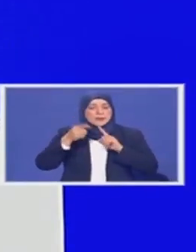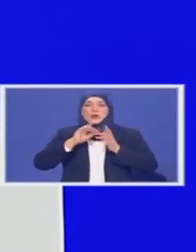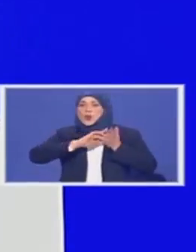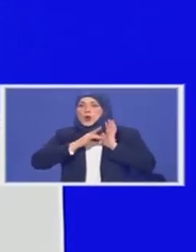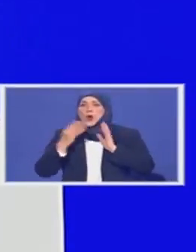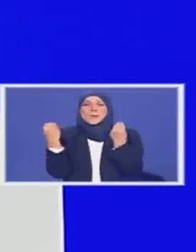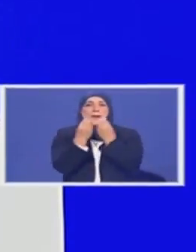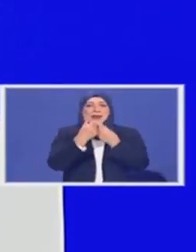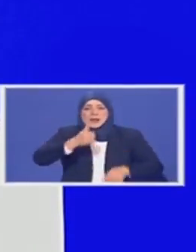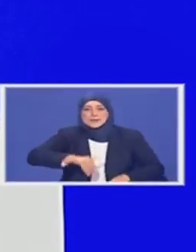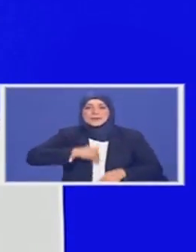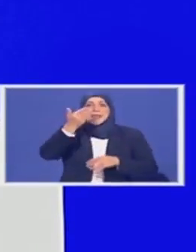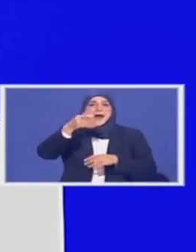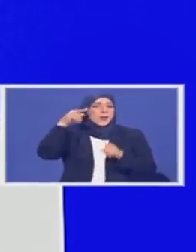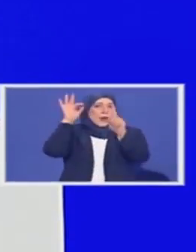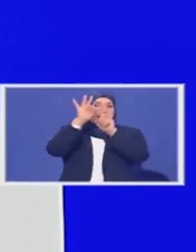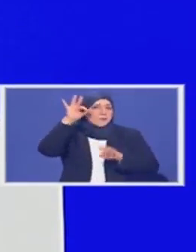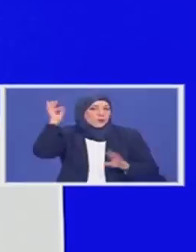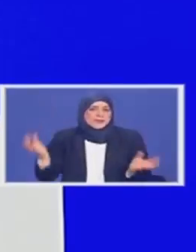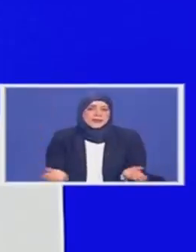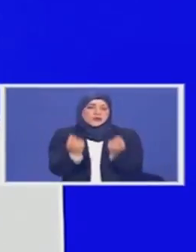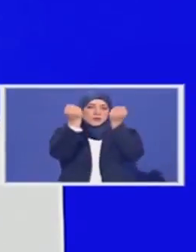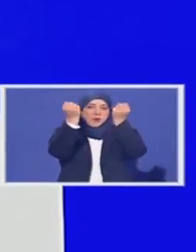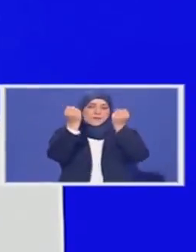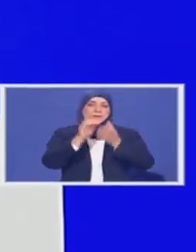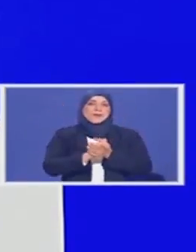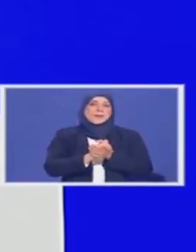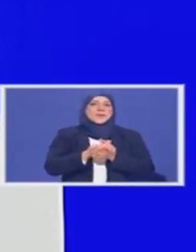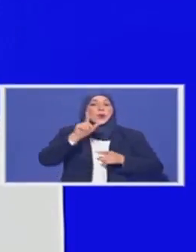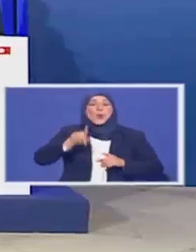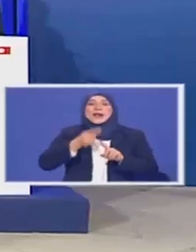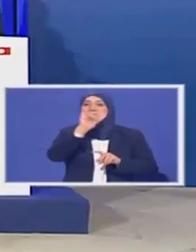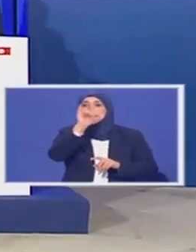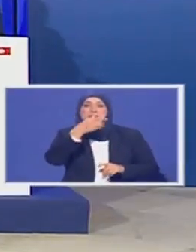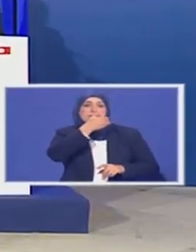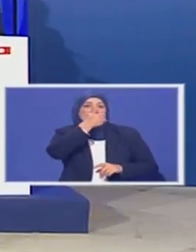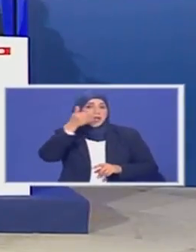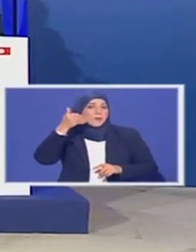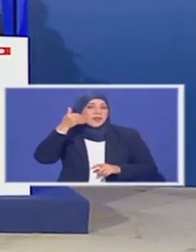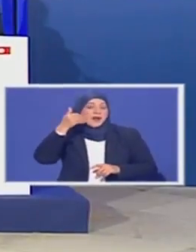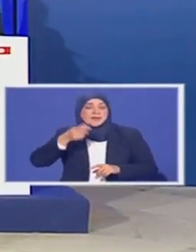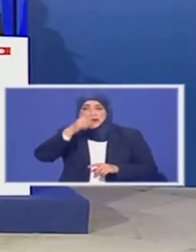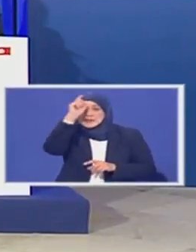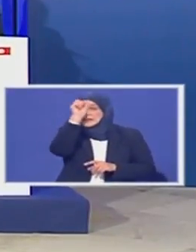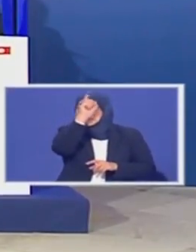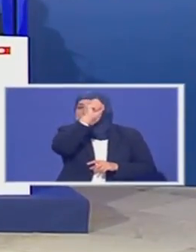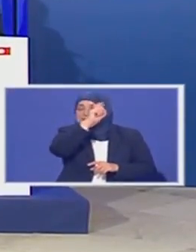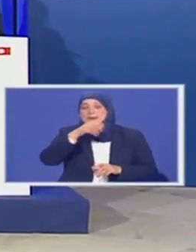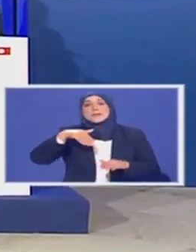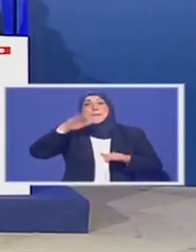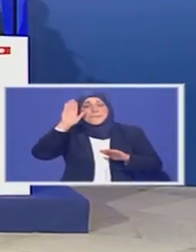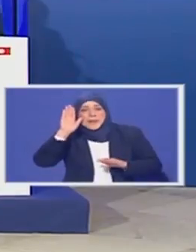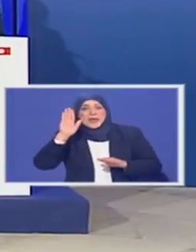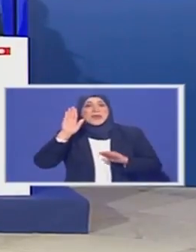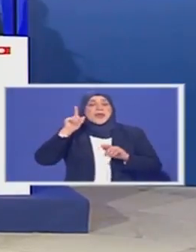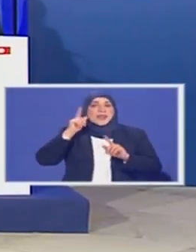احنا اليوم الكلنا قاعدين نضحي ونعرفوا خاصة شهر رمضان معناها أصعب بالنسبة للتضحيات، ولكن هذا